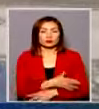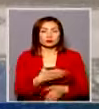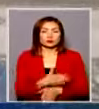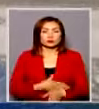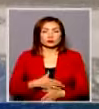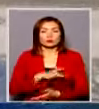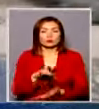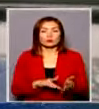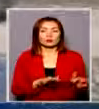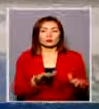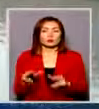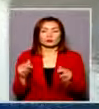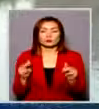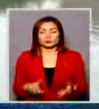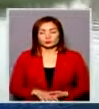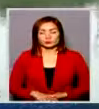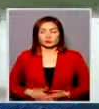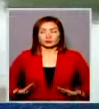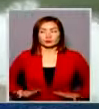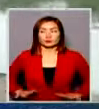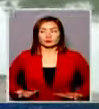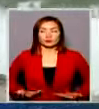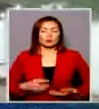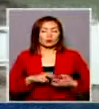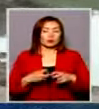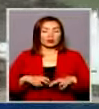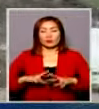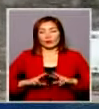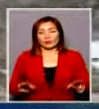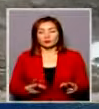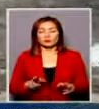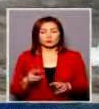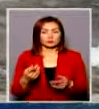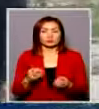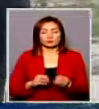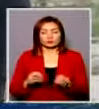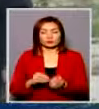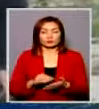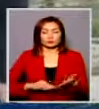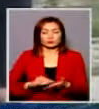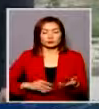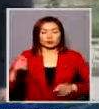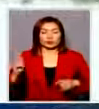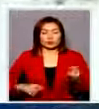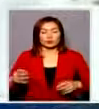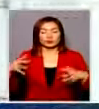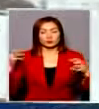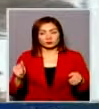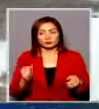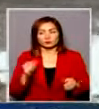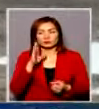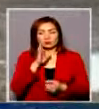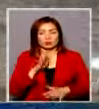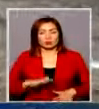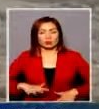резиновых сапогах по городу. Местные жители с подобной проблемой сталкиваются не впервые. По их словам, когда идет дождь и отключается свет,